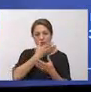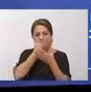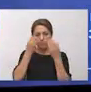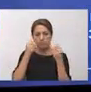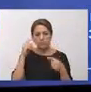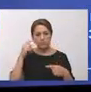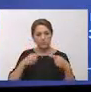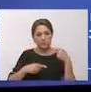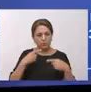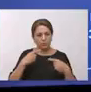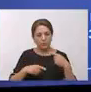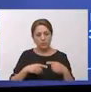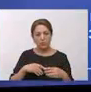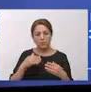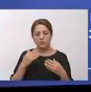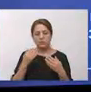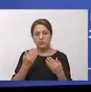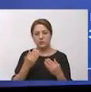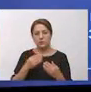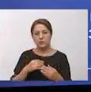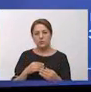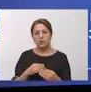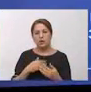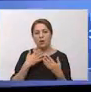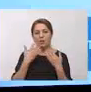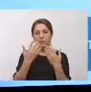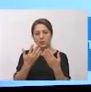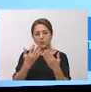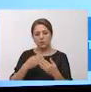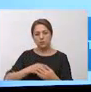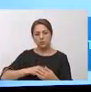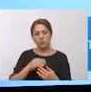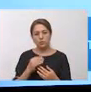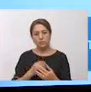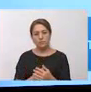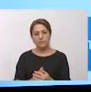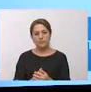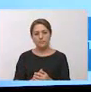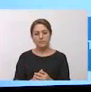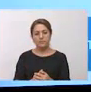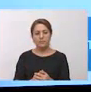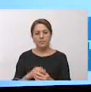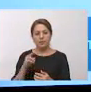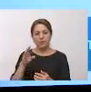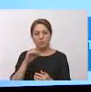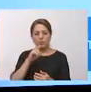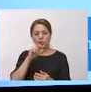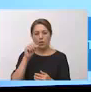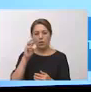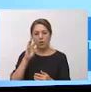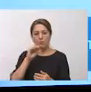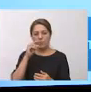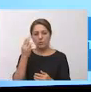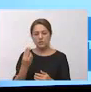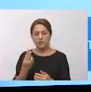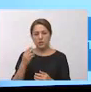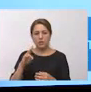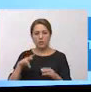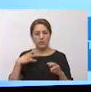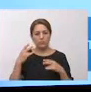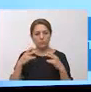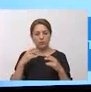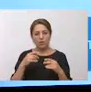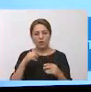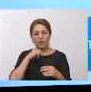действию и обращение к друзьям. По эмоциональной окраске